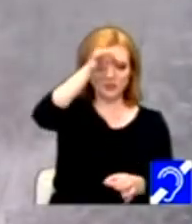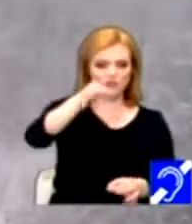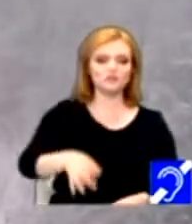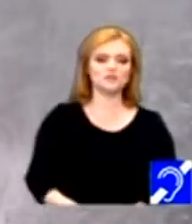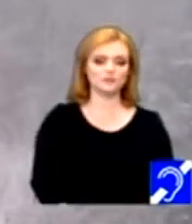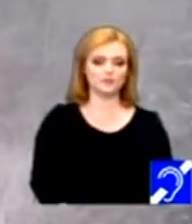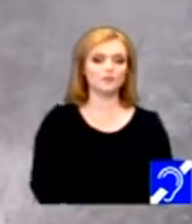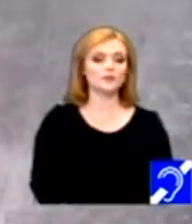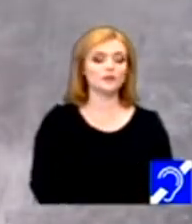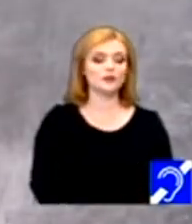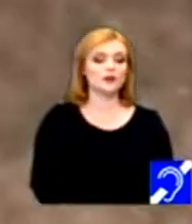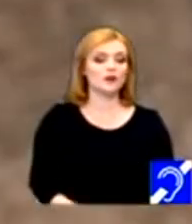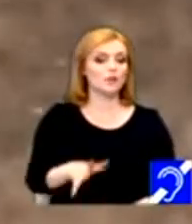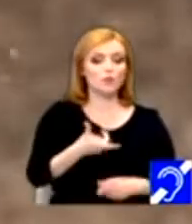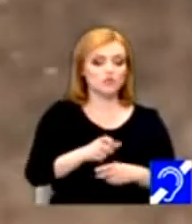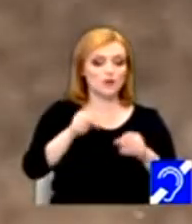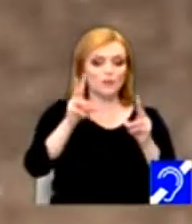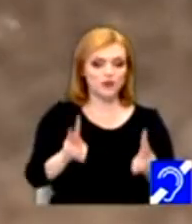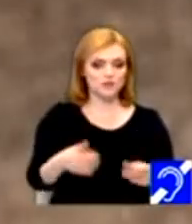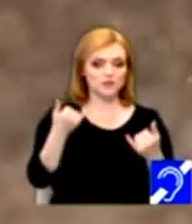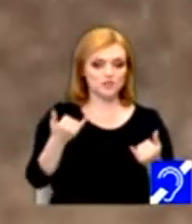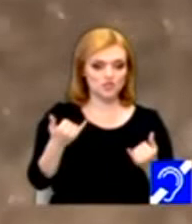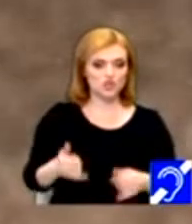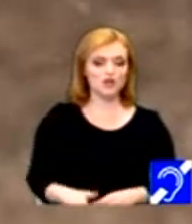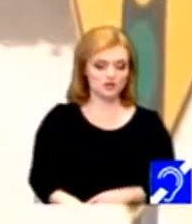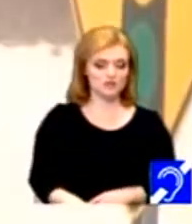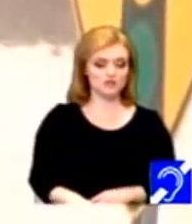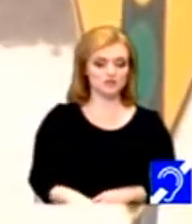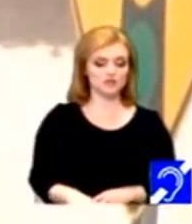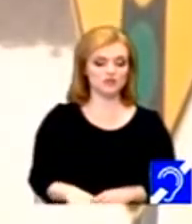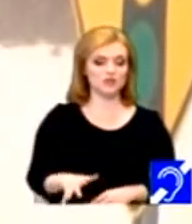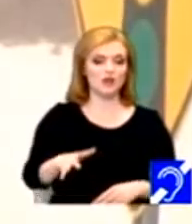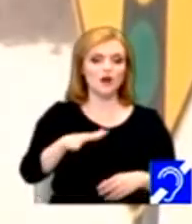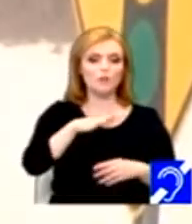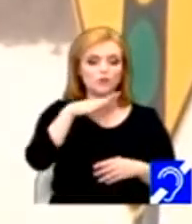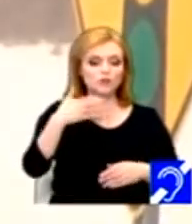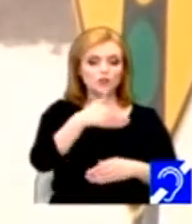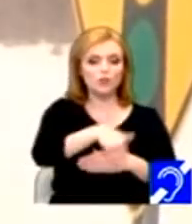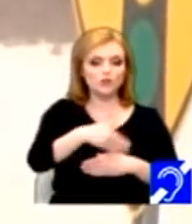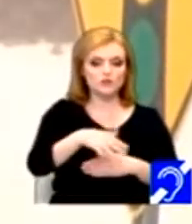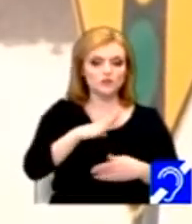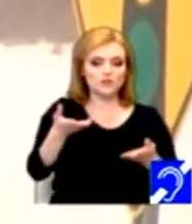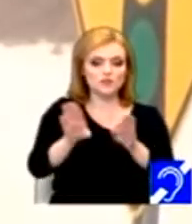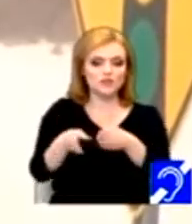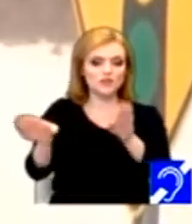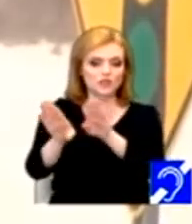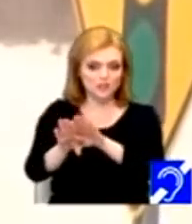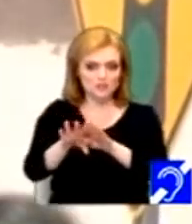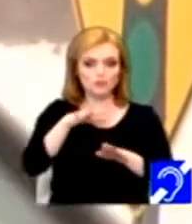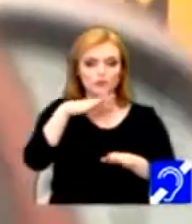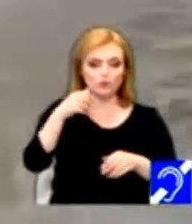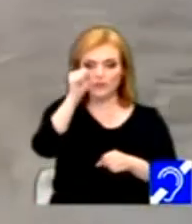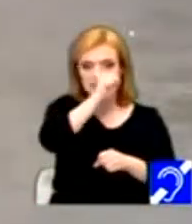strada 58. Pericolul reprezentat de căderea blocurilor de gheață a dus și la închiderea pentru câteva ore a podului George